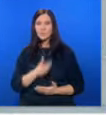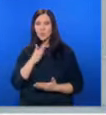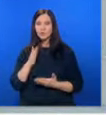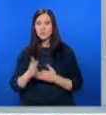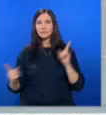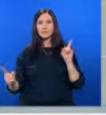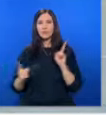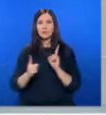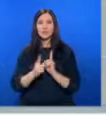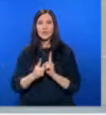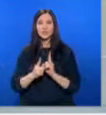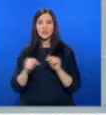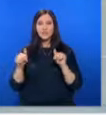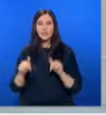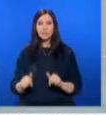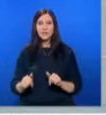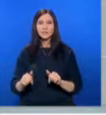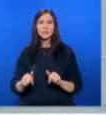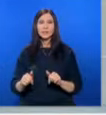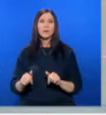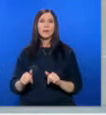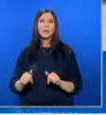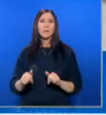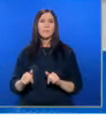Последната среща за днес